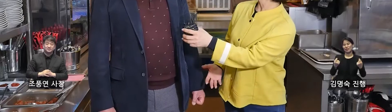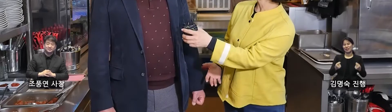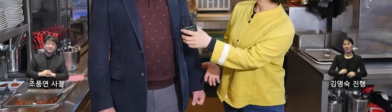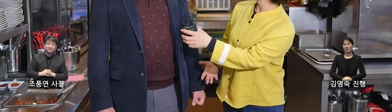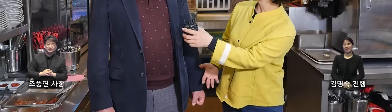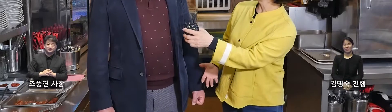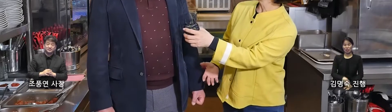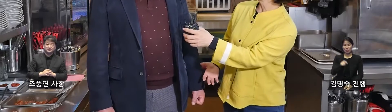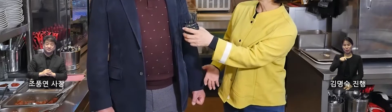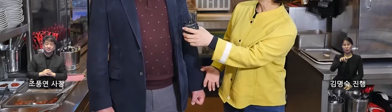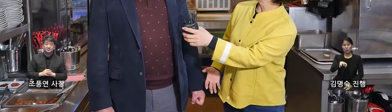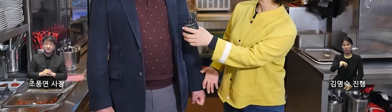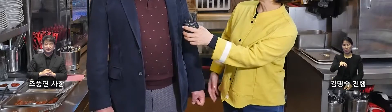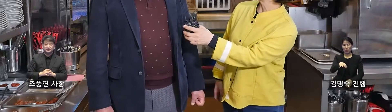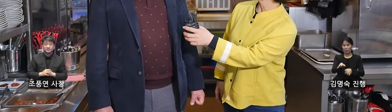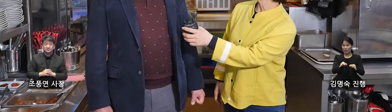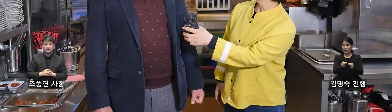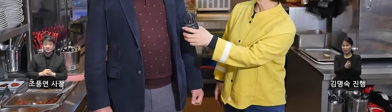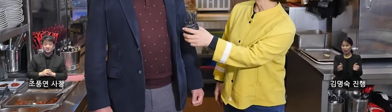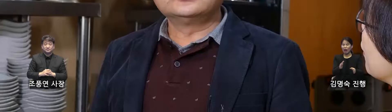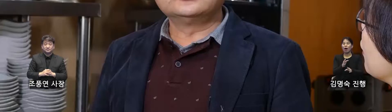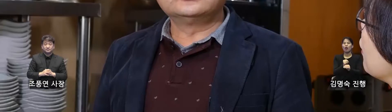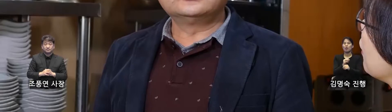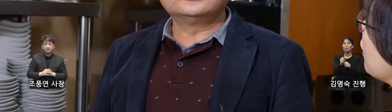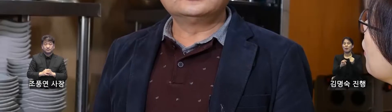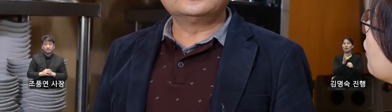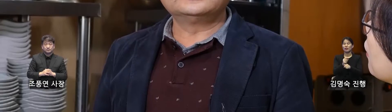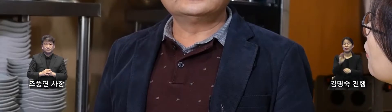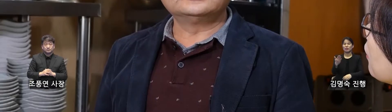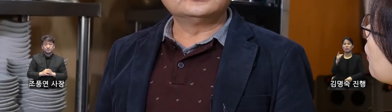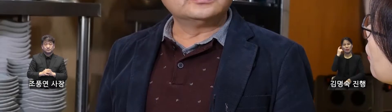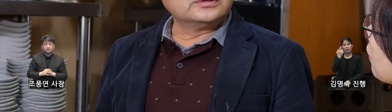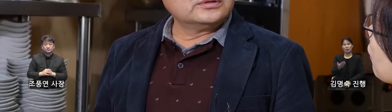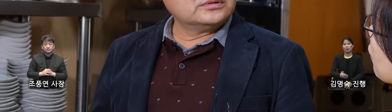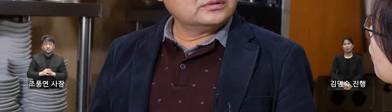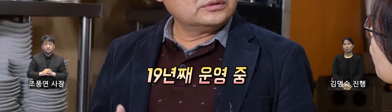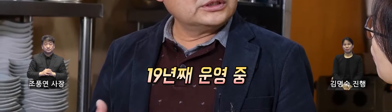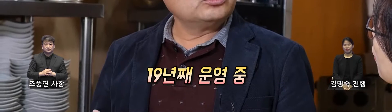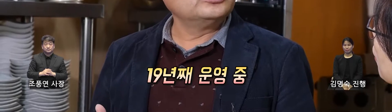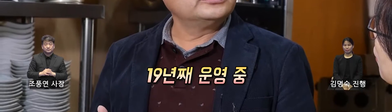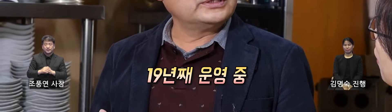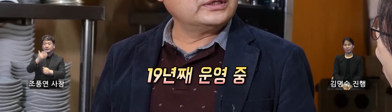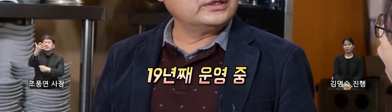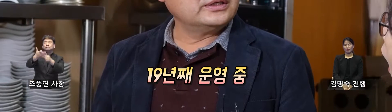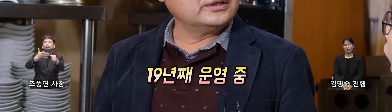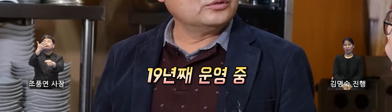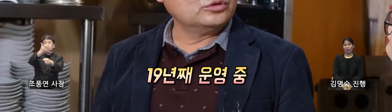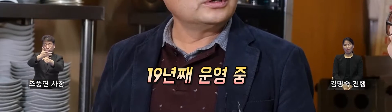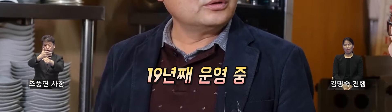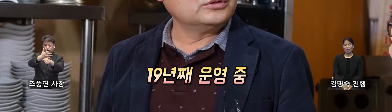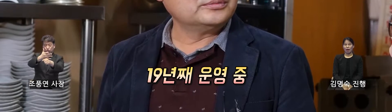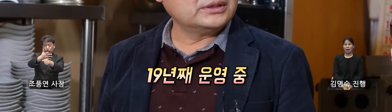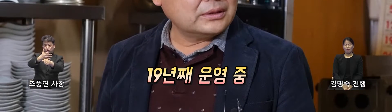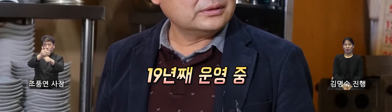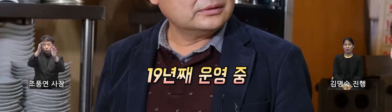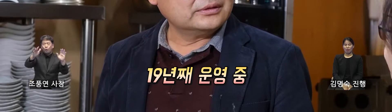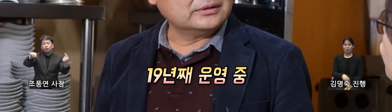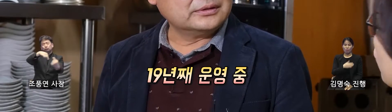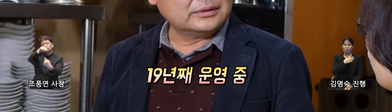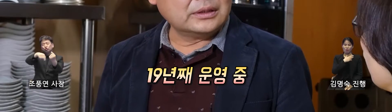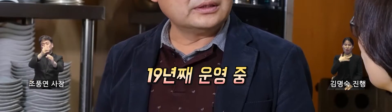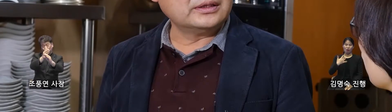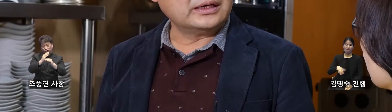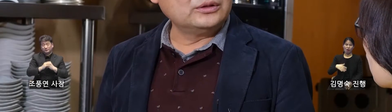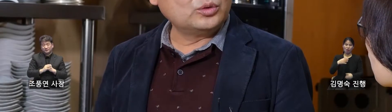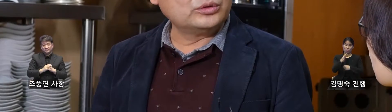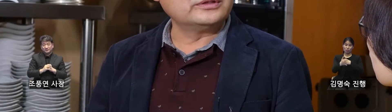지금 이곳에서 하신 지는 얼마나 되셨어요? 지금 19년째 운영하고 있습니다.